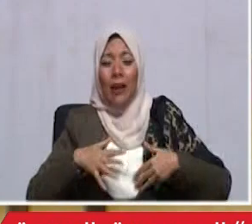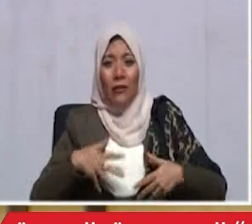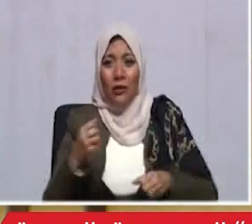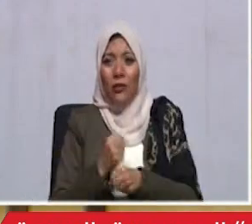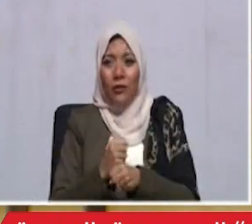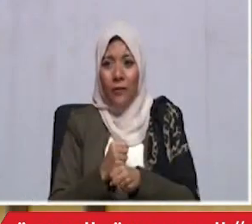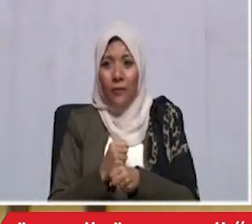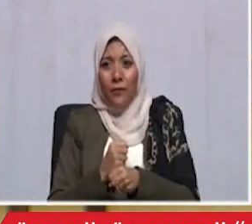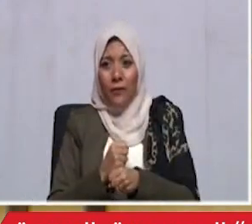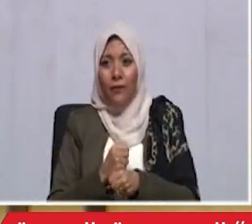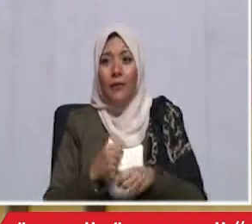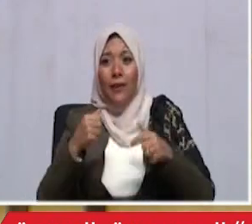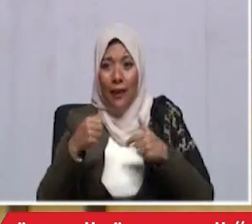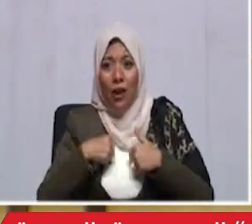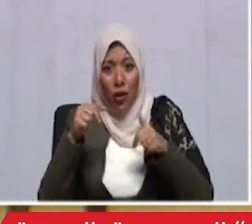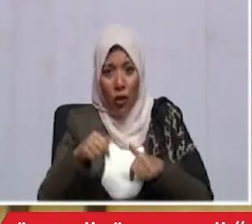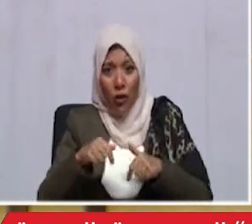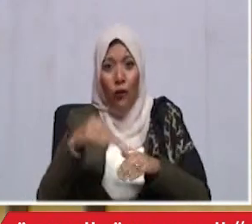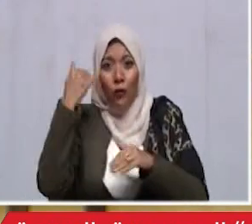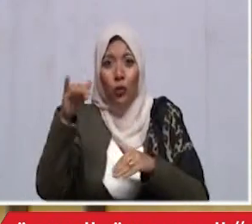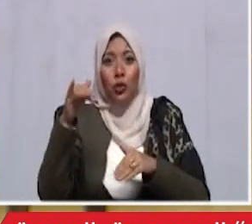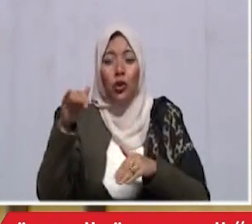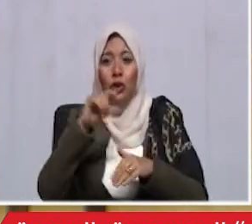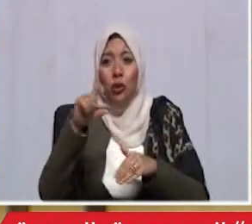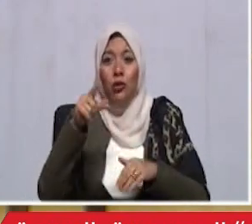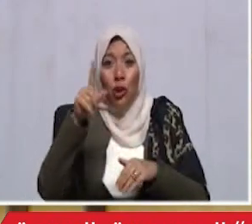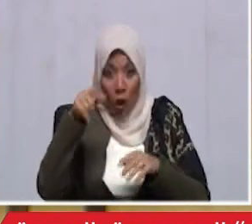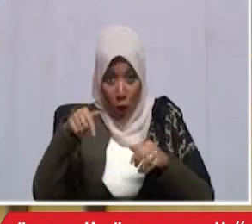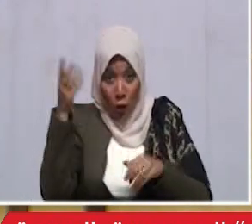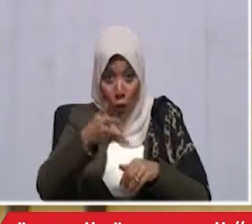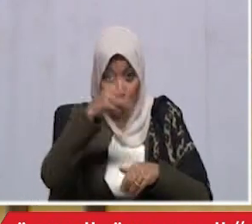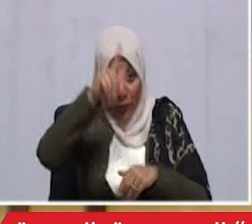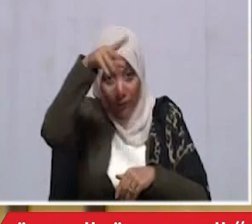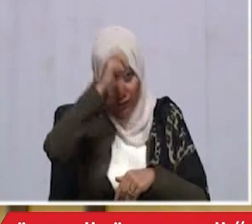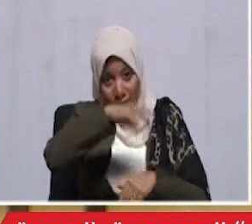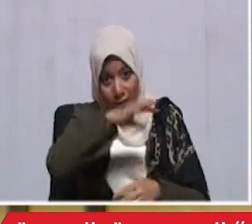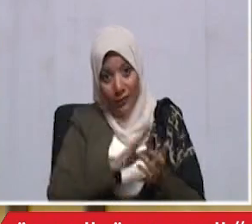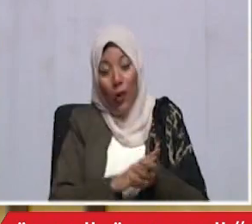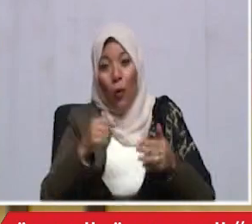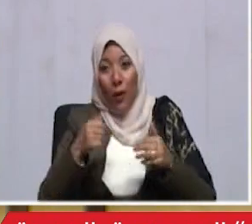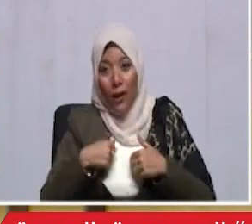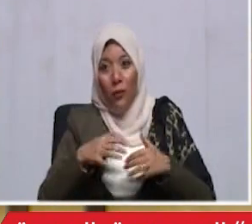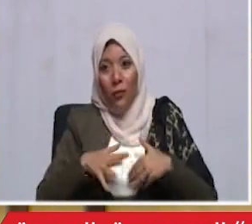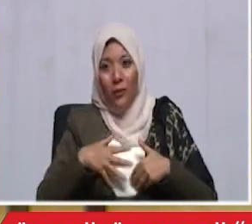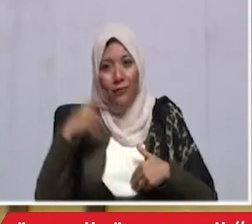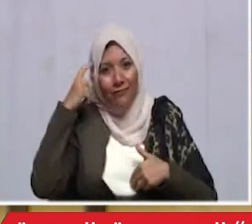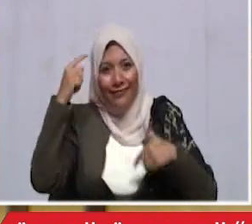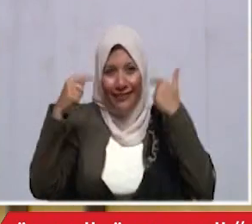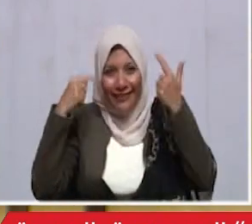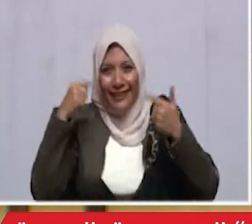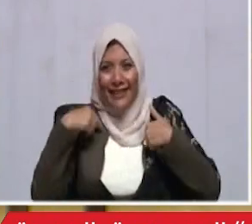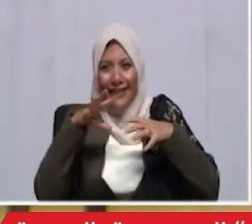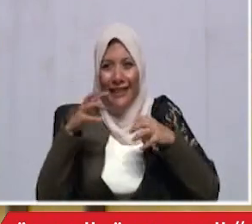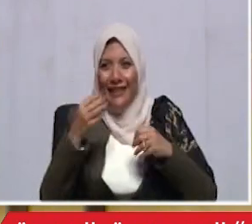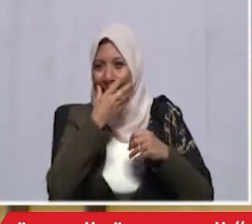بص يعني إحنا النهاردة في نص شعبان، يوم مبارك. وأنا يعني كنت برضو استشفيت كده قبل